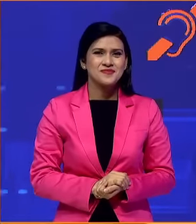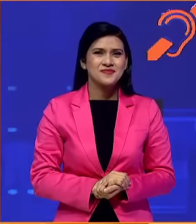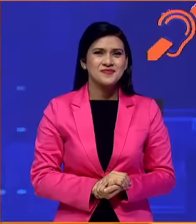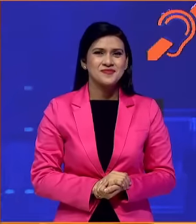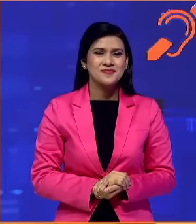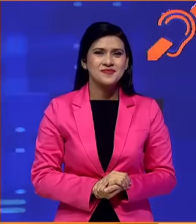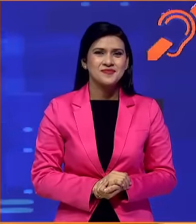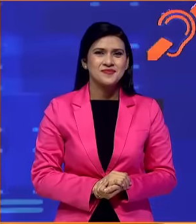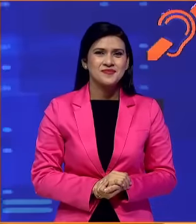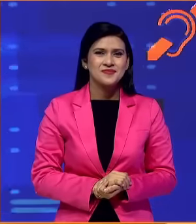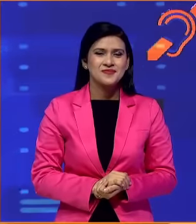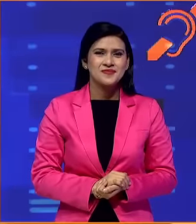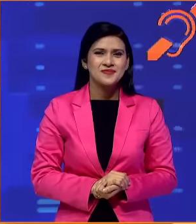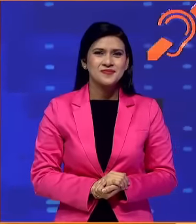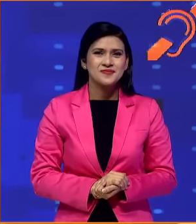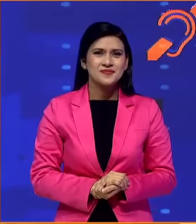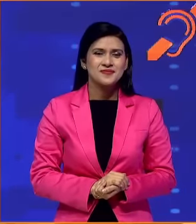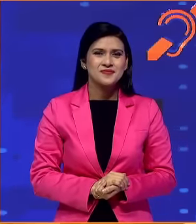दिखाते